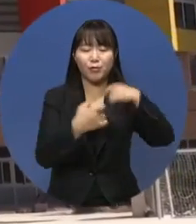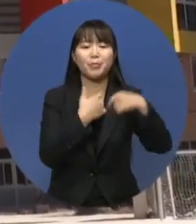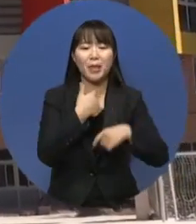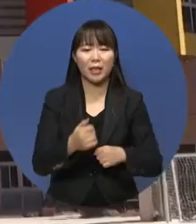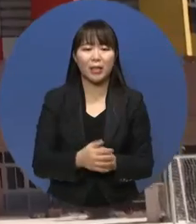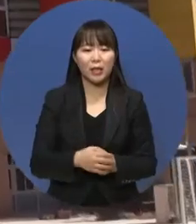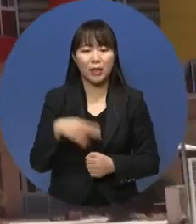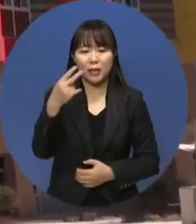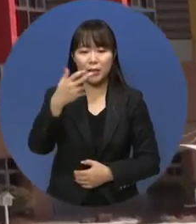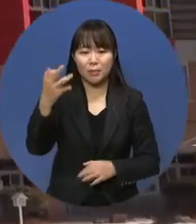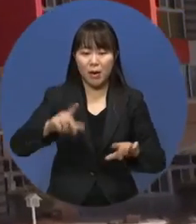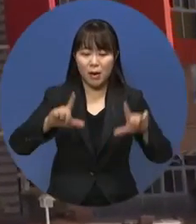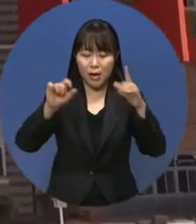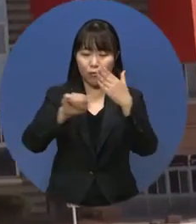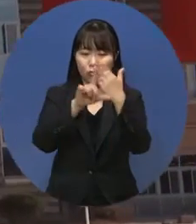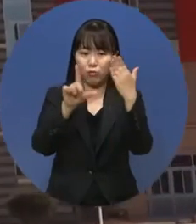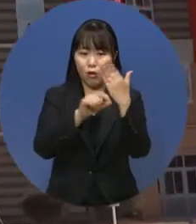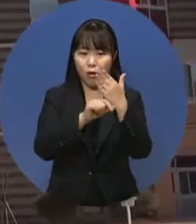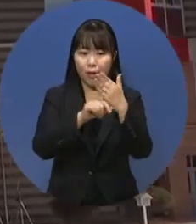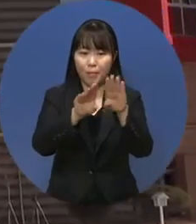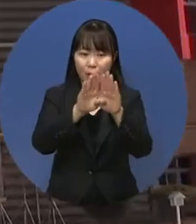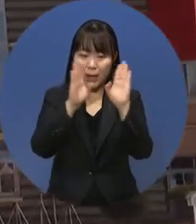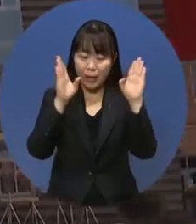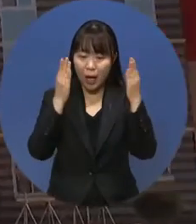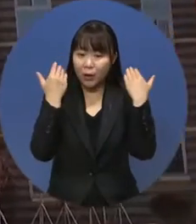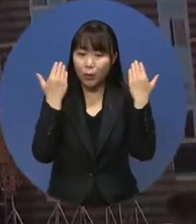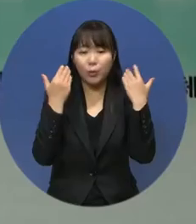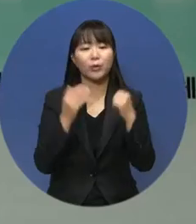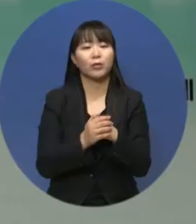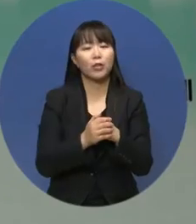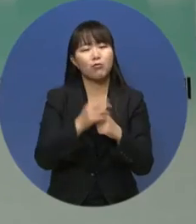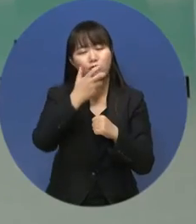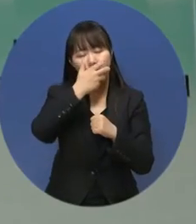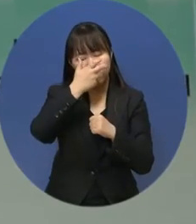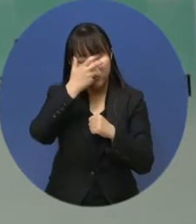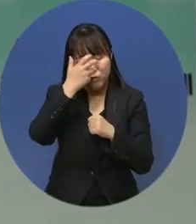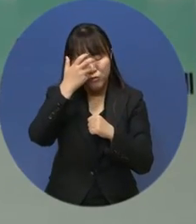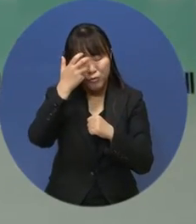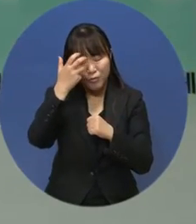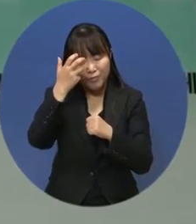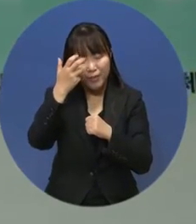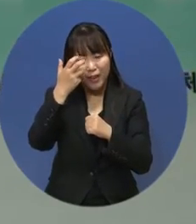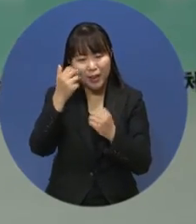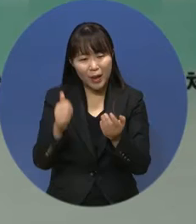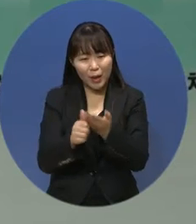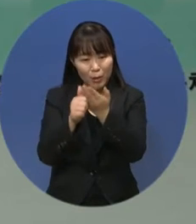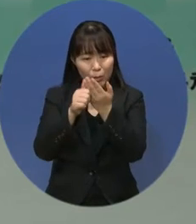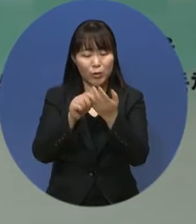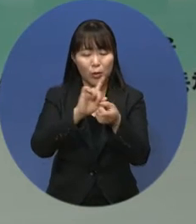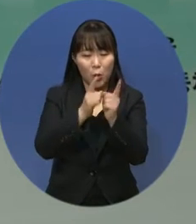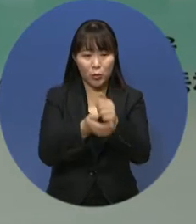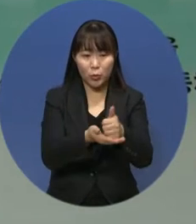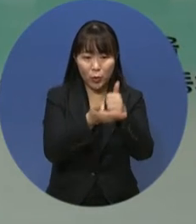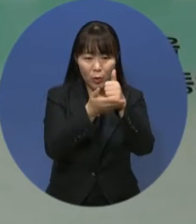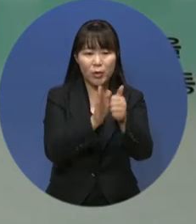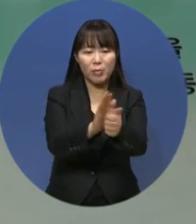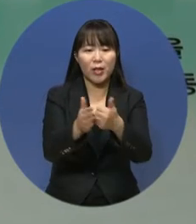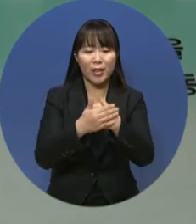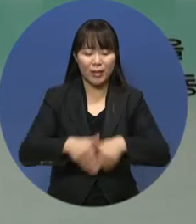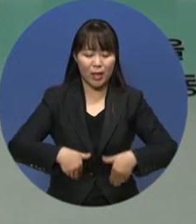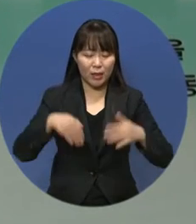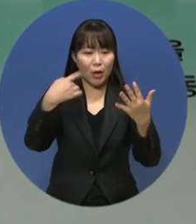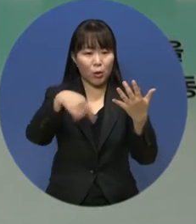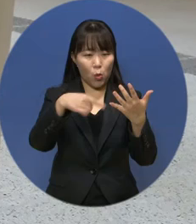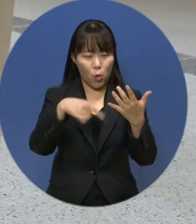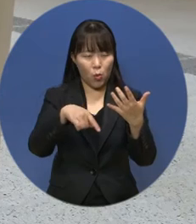2018년 9월 개교한 양주도 답 학교는 꿈을 키우고 서로를 존중하며 협력하는 따뜻한